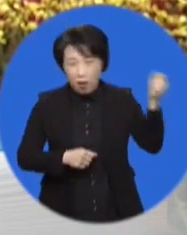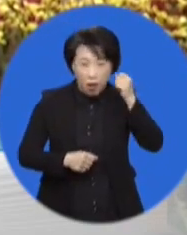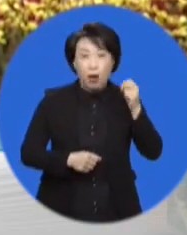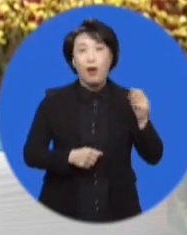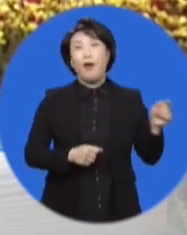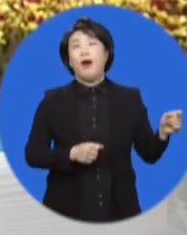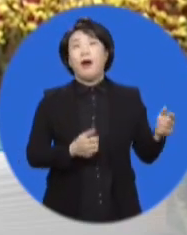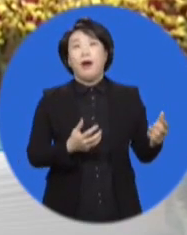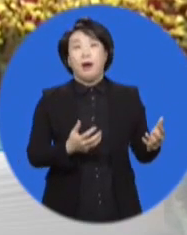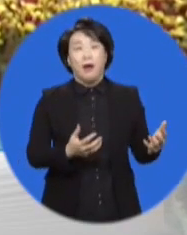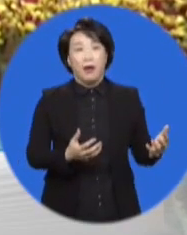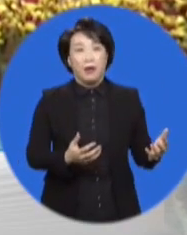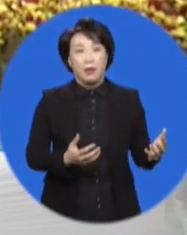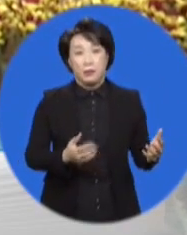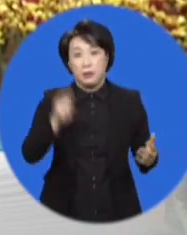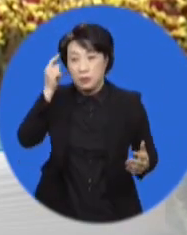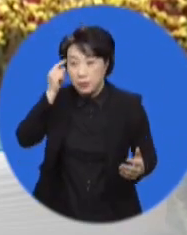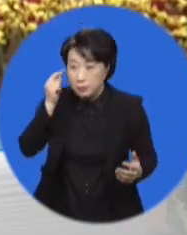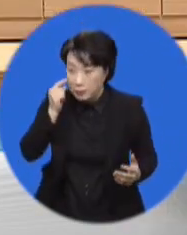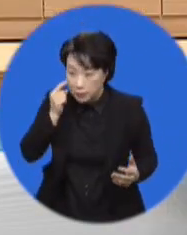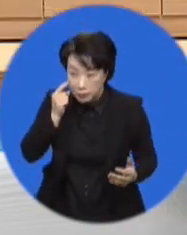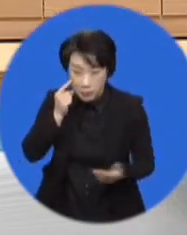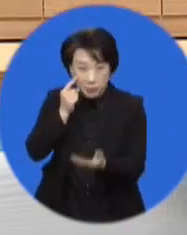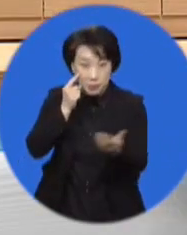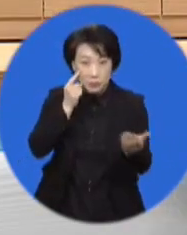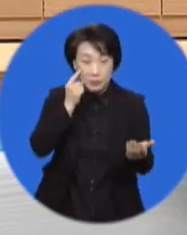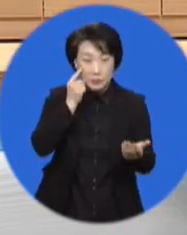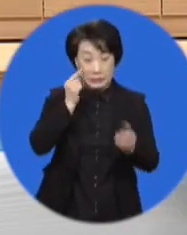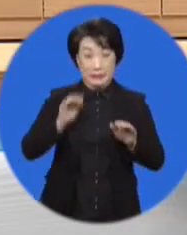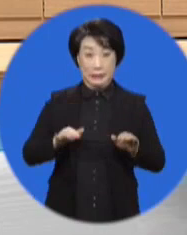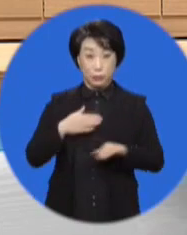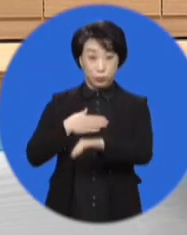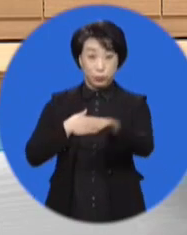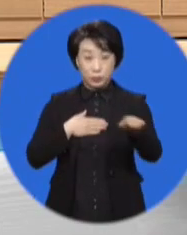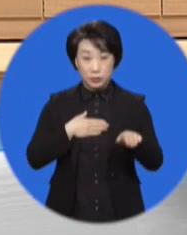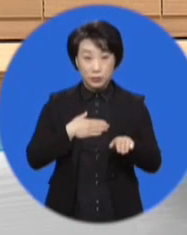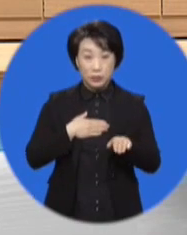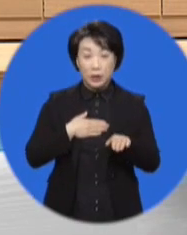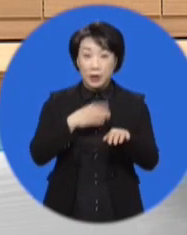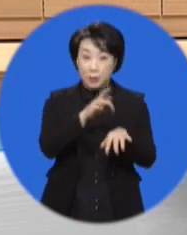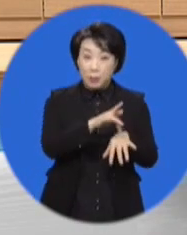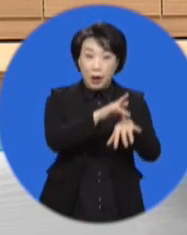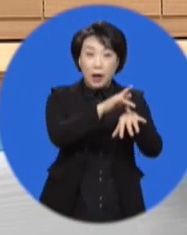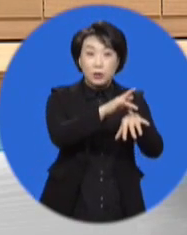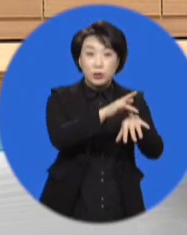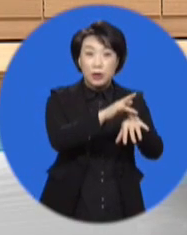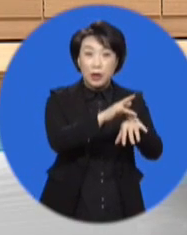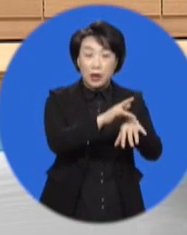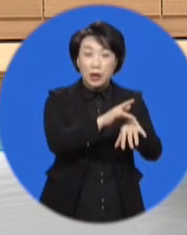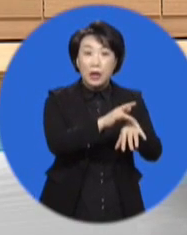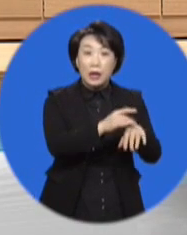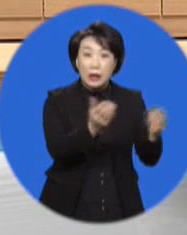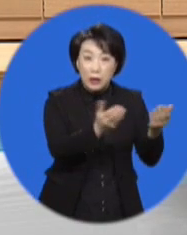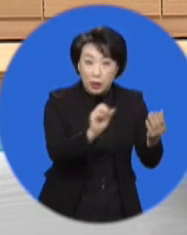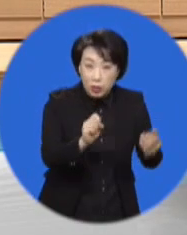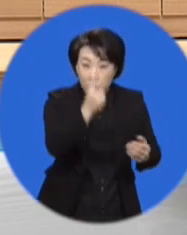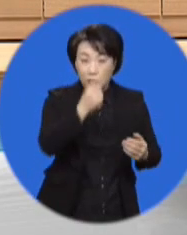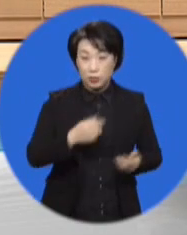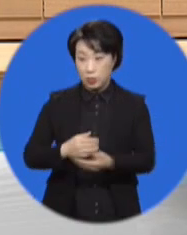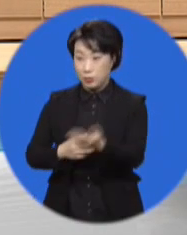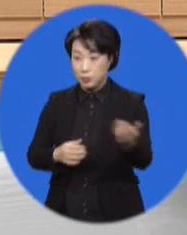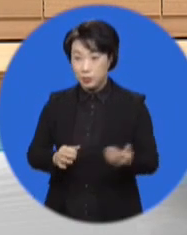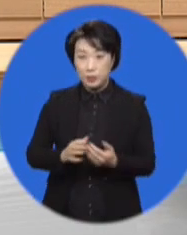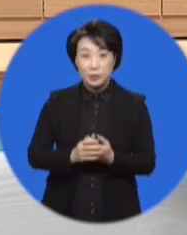어마어마하냐 우리 한번 생각해봐. 그래서 우리는 마귀의 조작에 의해서